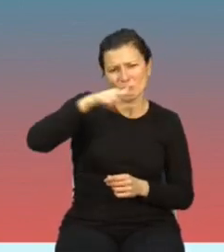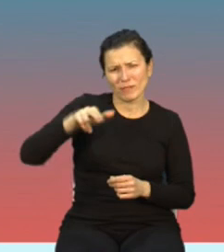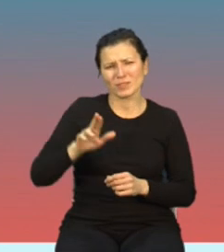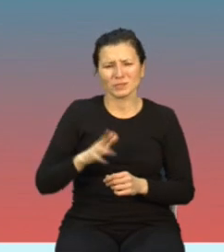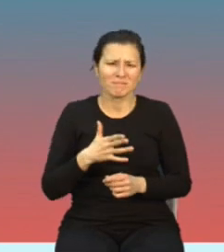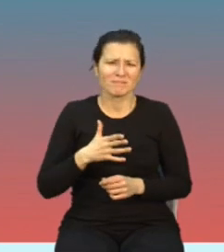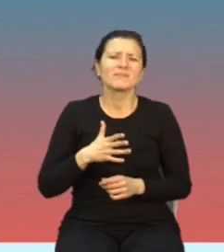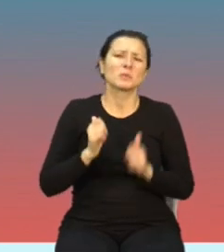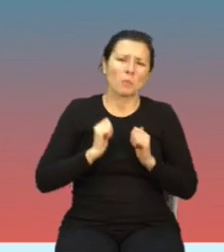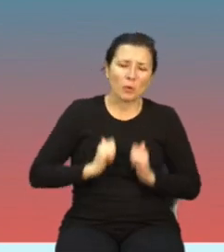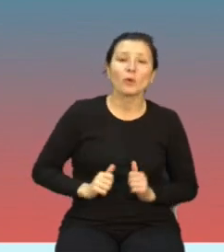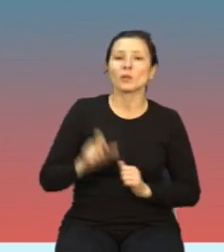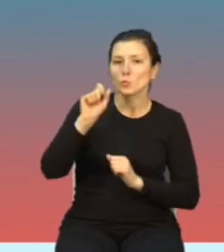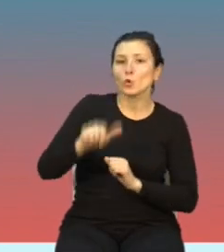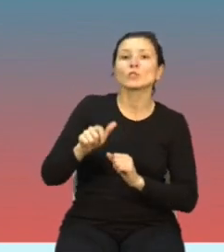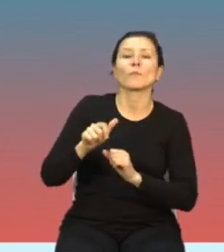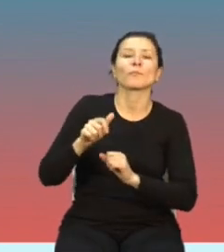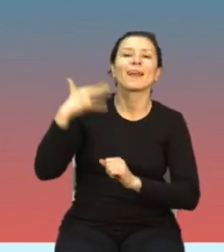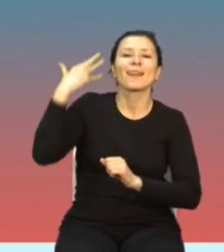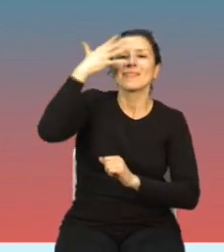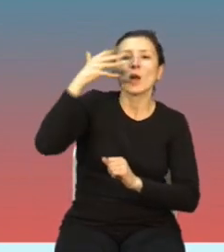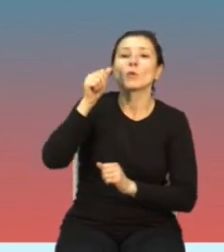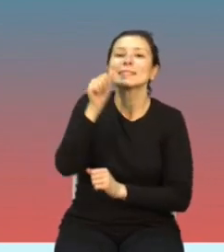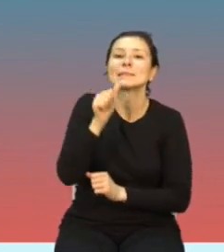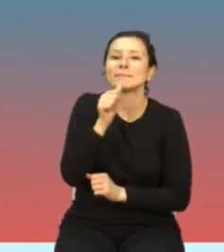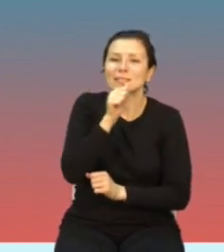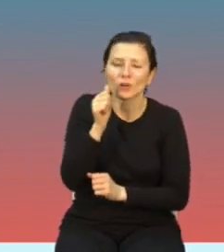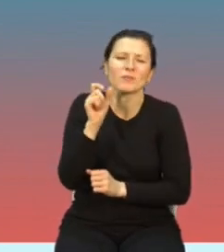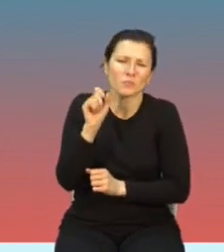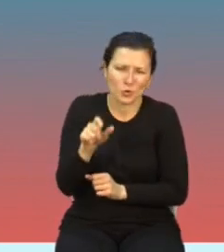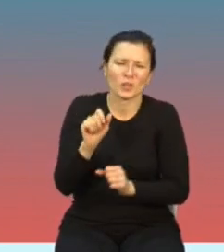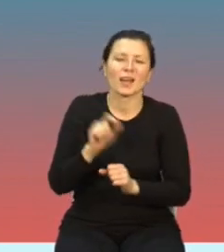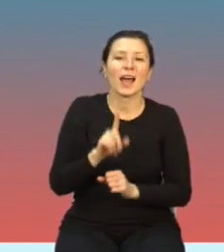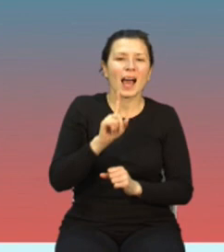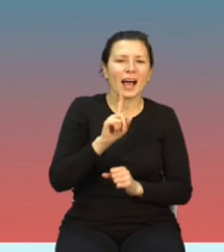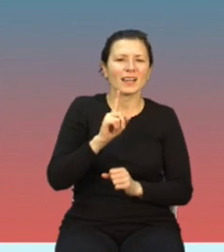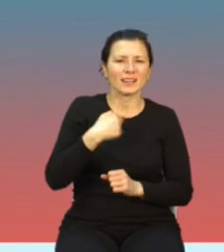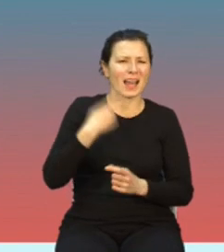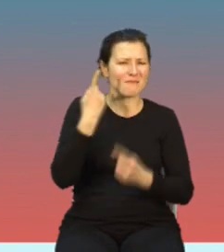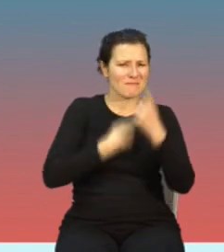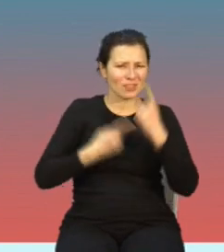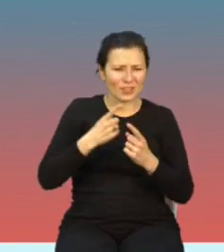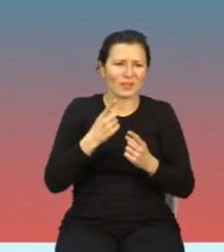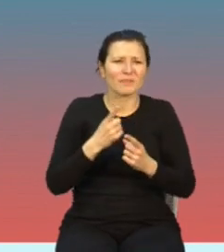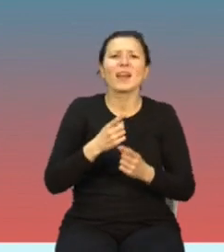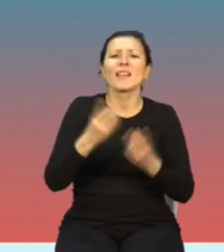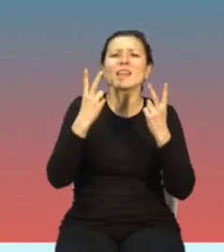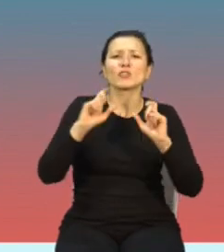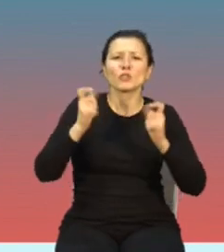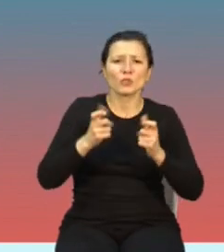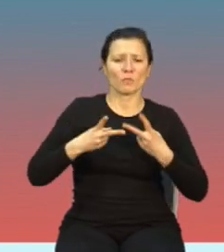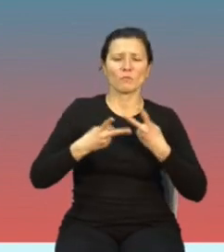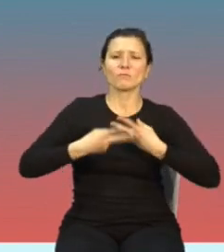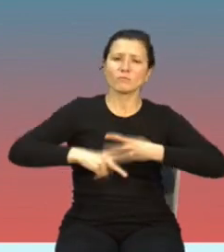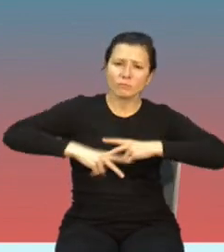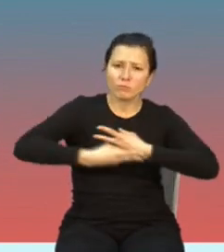teorie spiskowe, ale wydaje się nam, że bardzo ważnym jest to, by jednak kierować wiarygodne informacje oparte